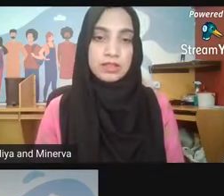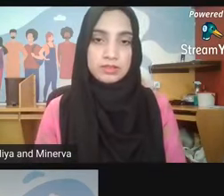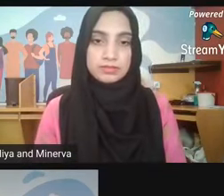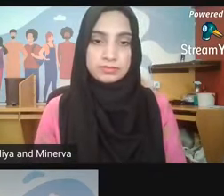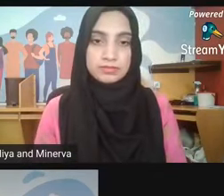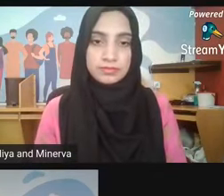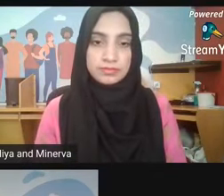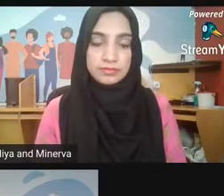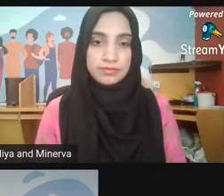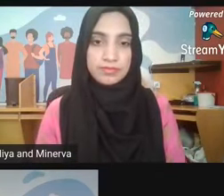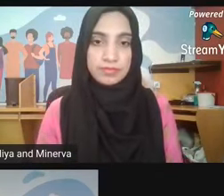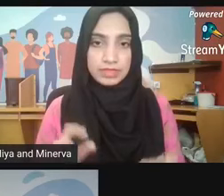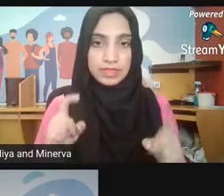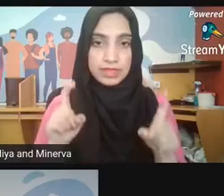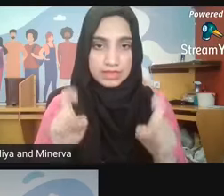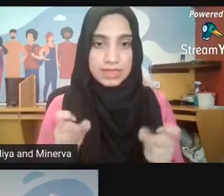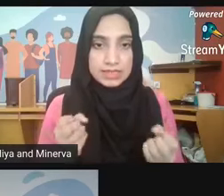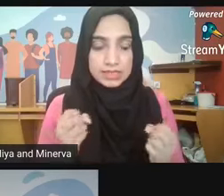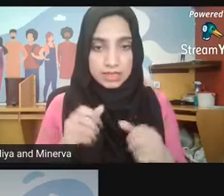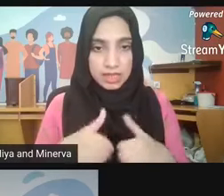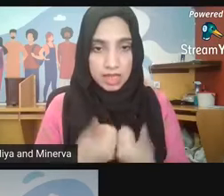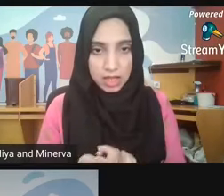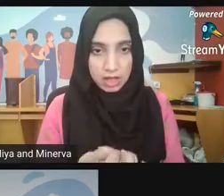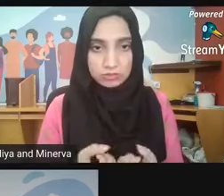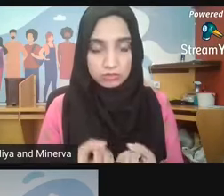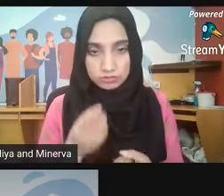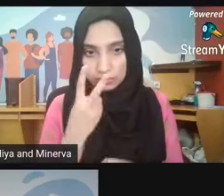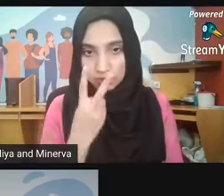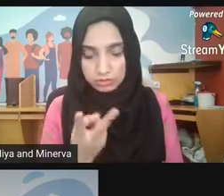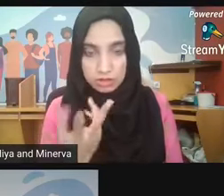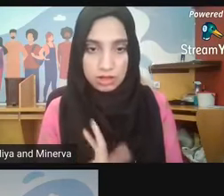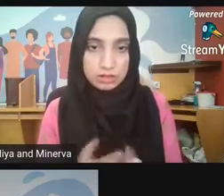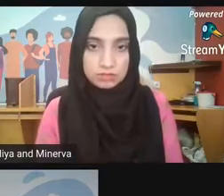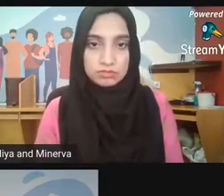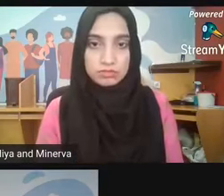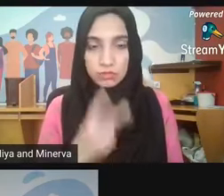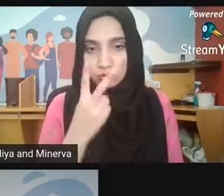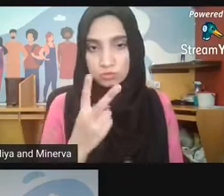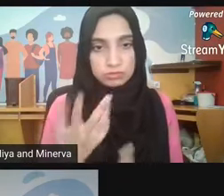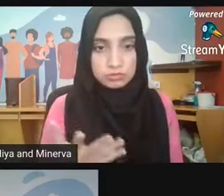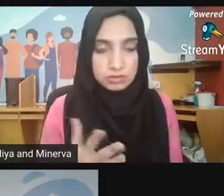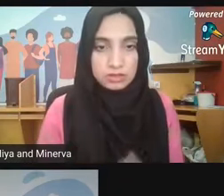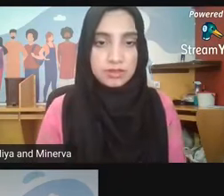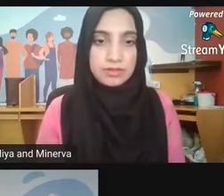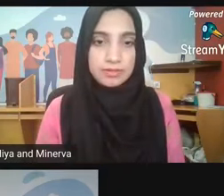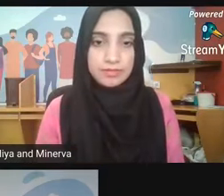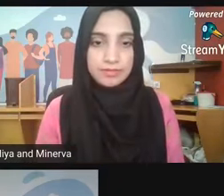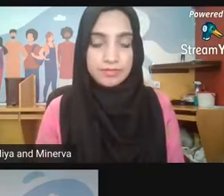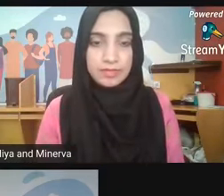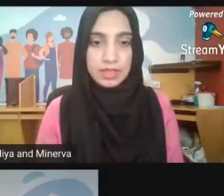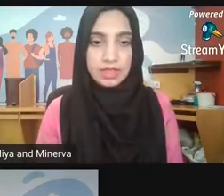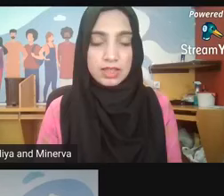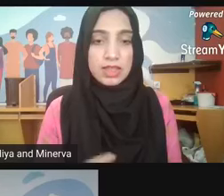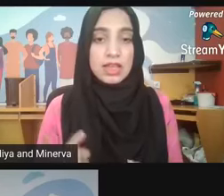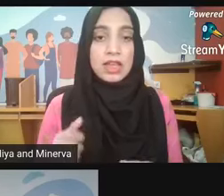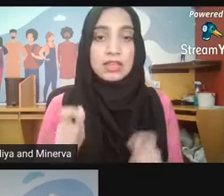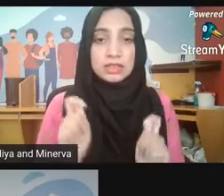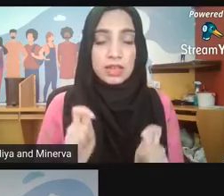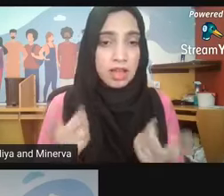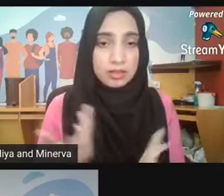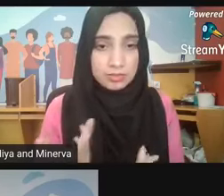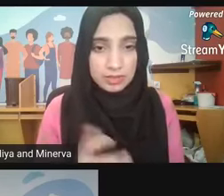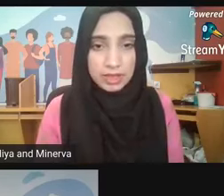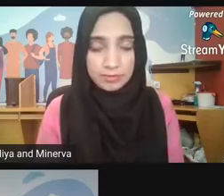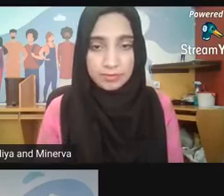शो यू. आई थिंक इट्स नॉट शोन बट एनीवेज व्हाट यू कैन डू, आप अपने ब्रेस्ट पे चार इमेजिनरी लाइंस ड्रॉ